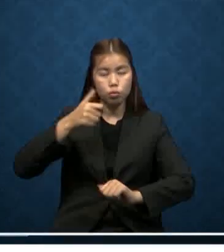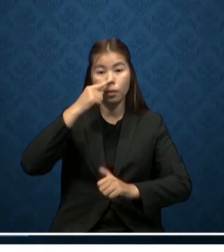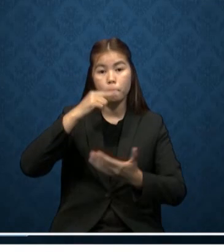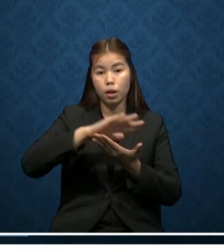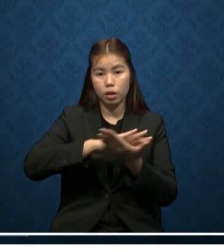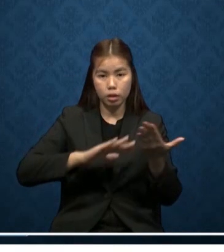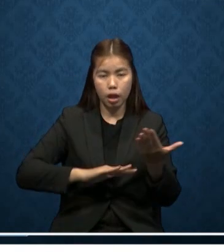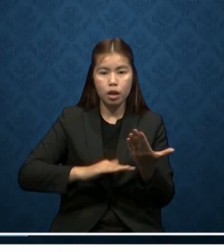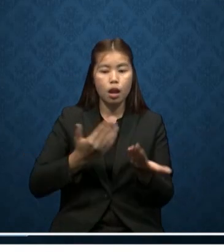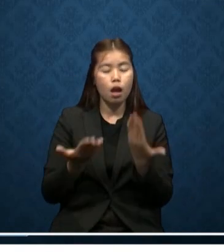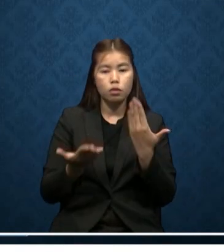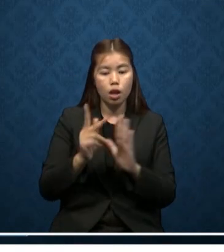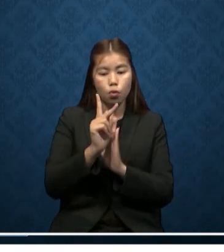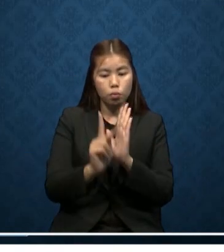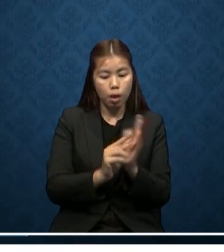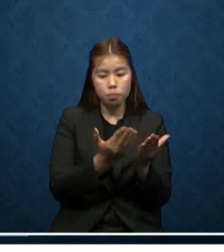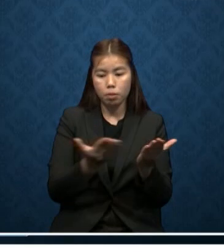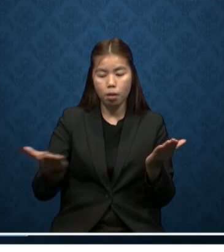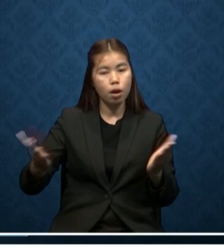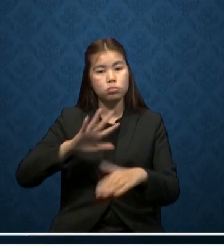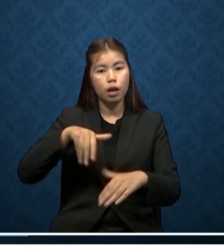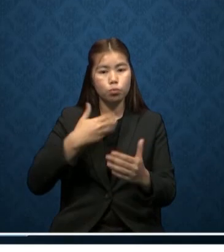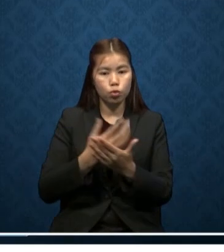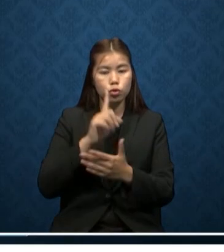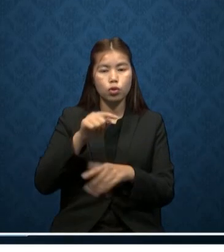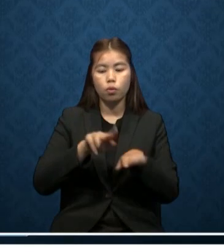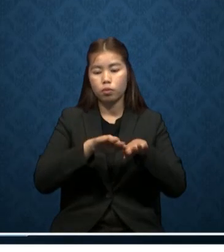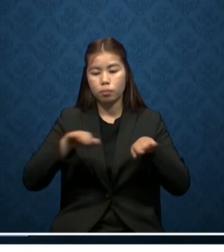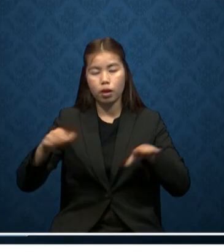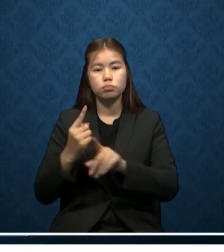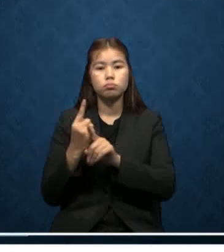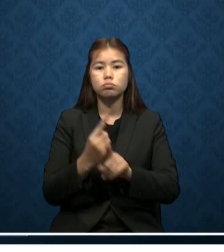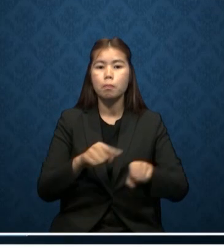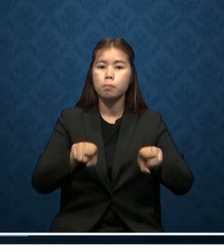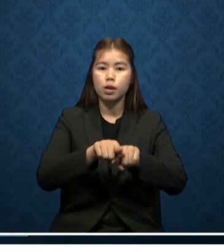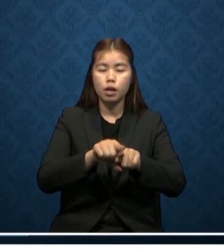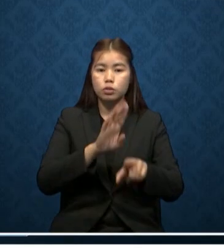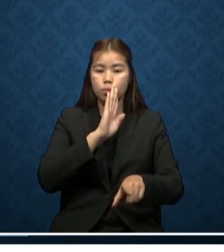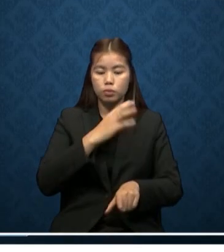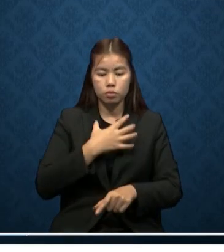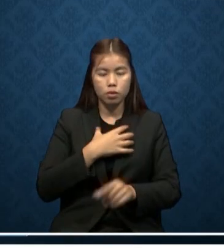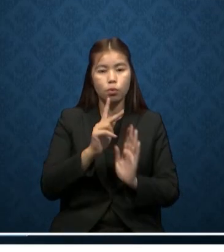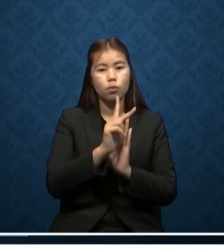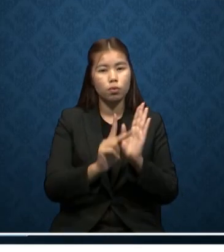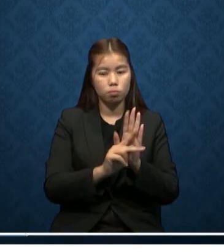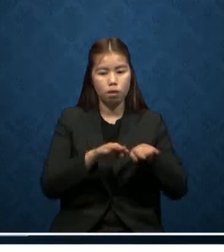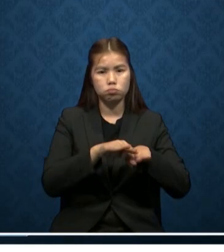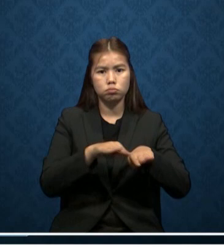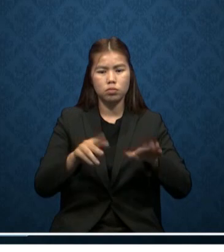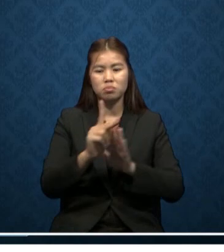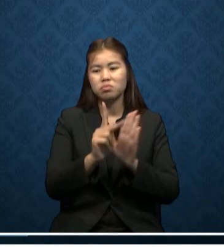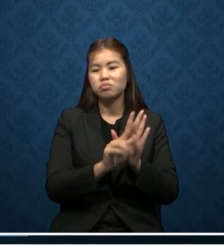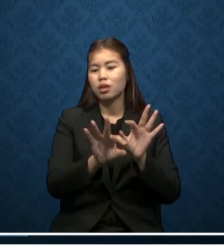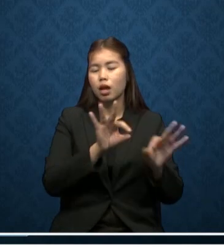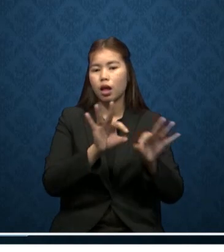ฉบับใดๆก็ตามก็ต้องทำแบบนี้หลักการนี้ก็คือถ้าเราจะให้มีกฎหมายเท่าที่จำเป็นถ้าเราจะยก